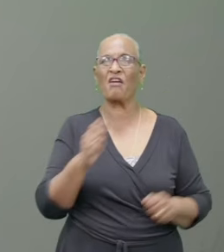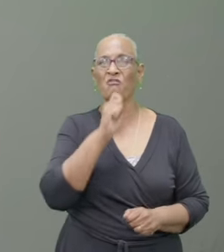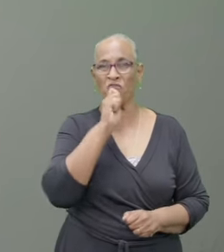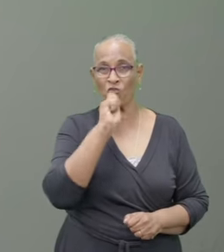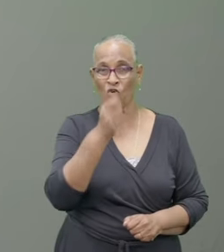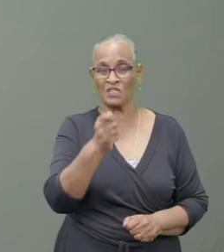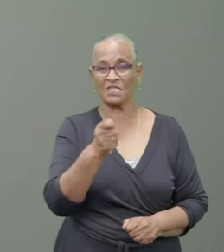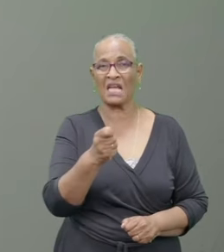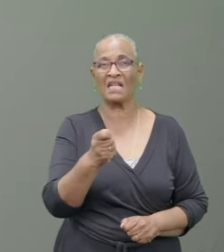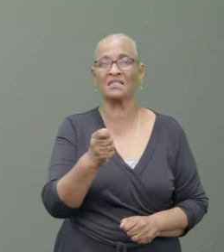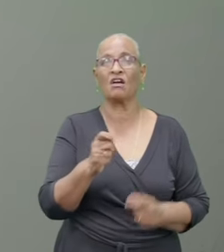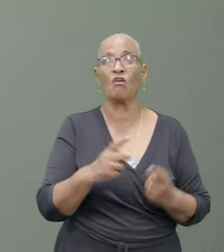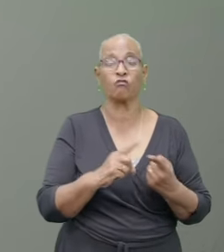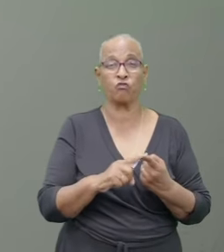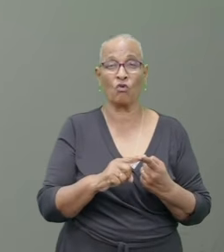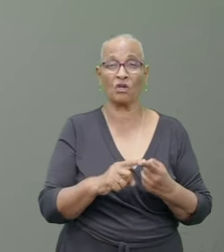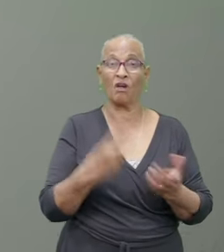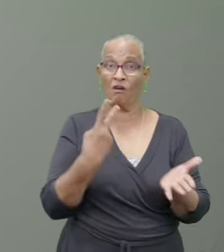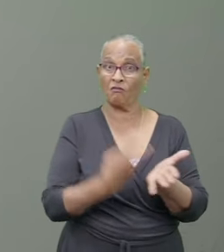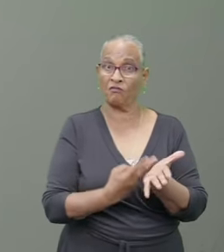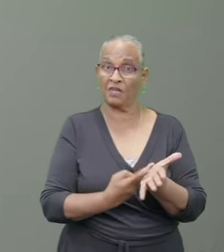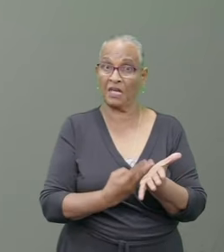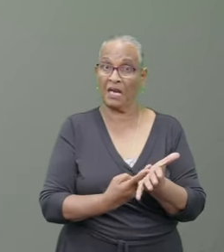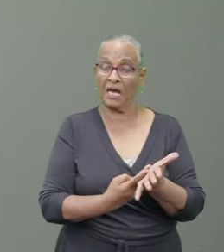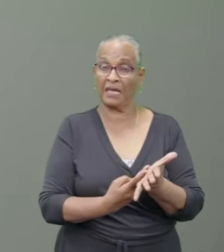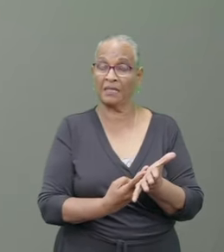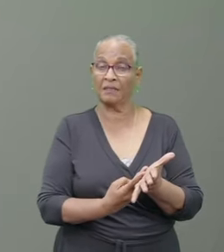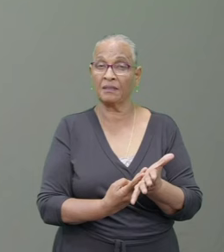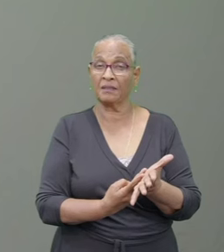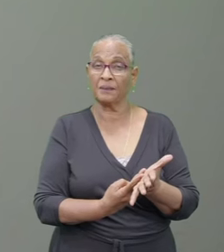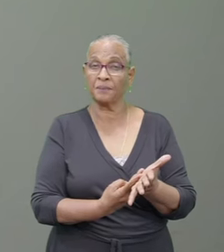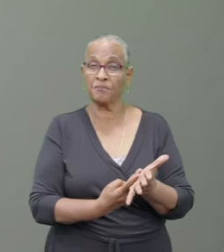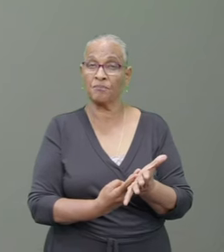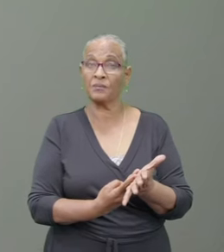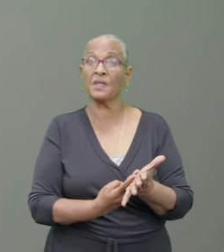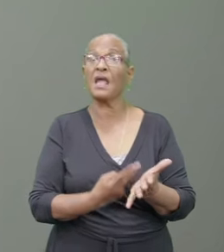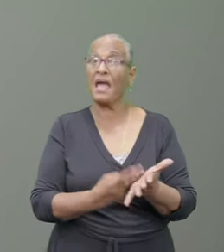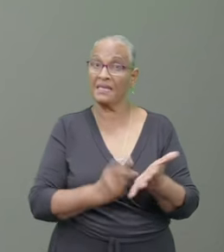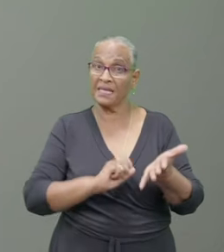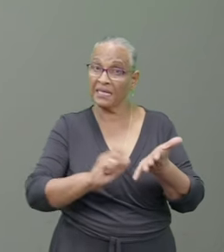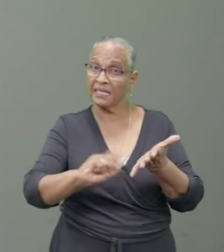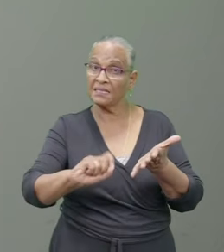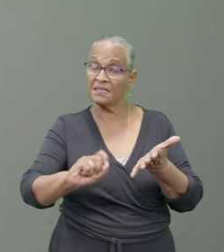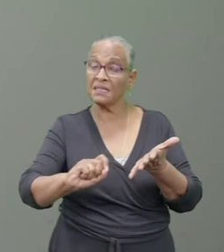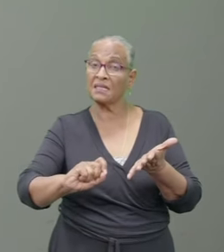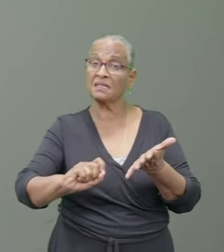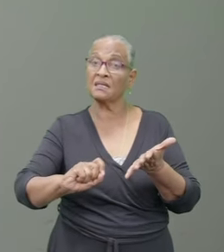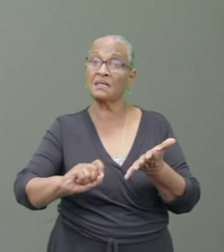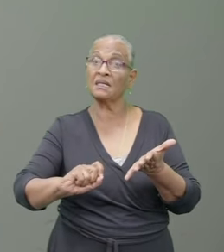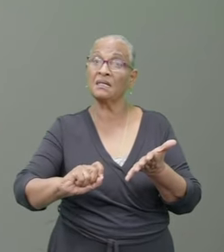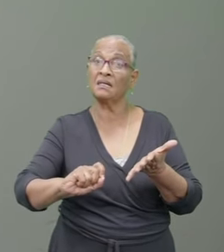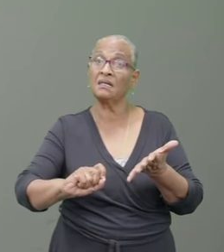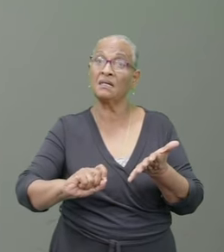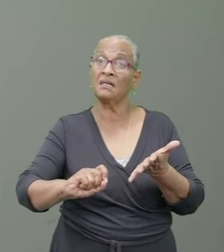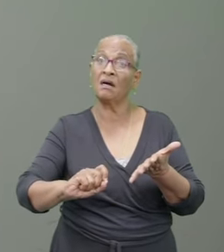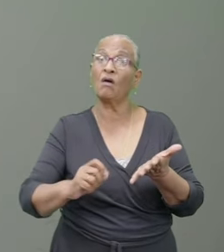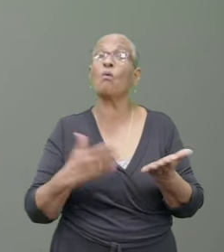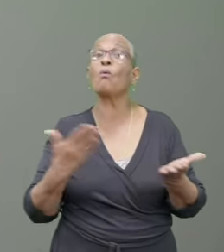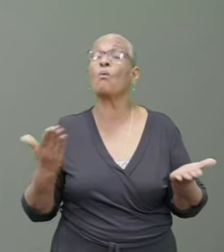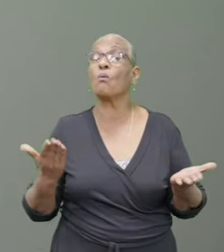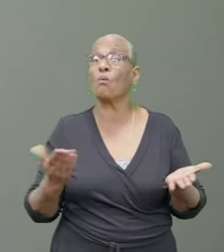voor verklaringen, bevoegdheidsverklaringen en registraties, slash het waarmerken